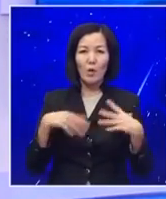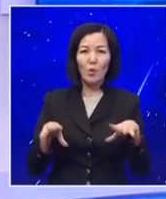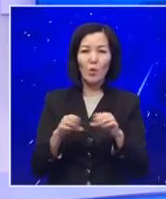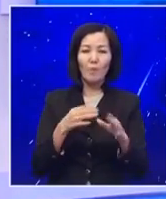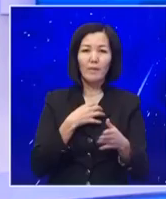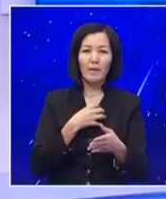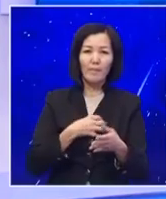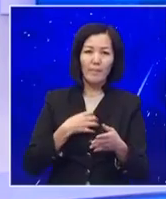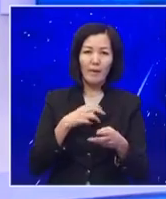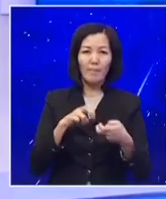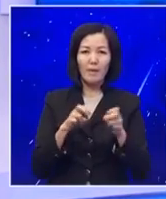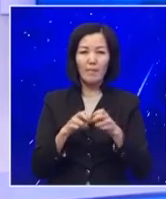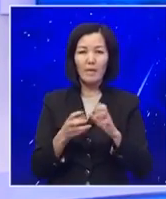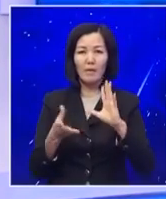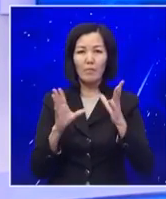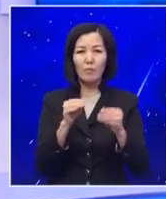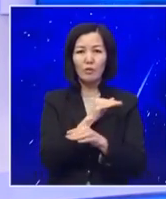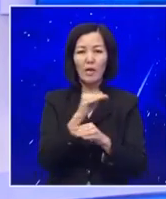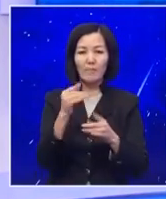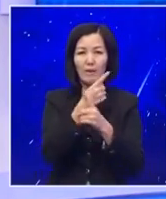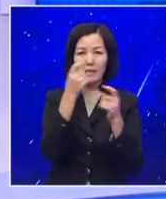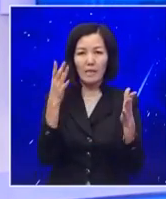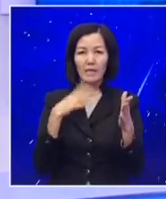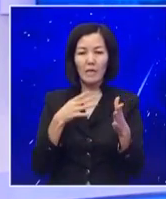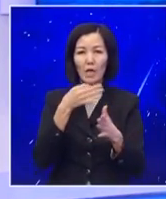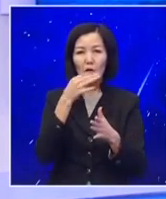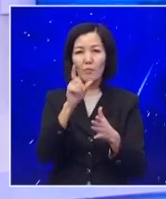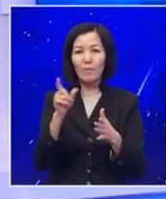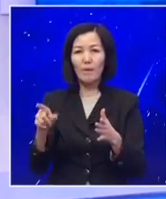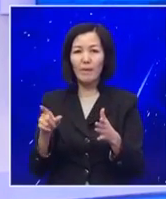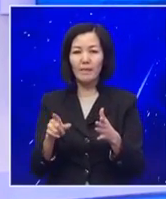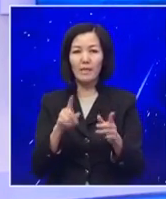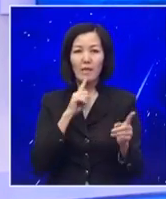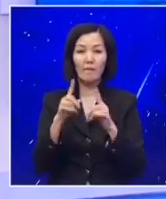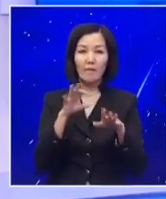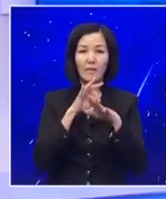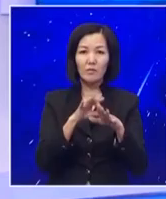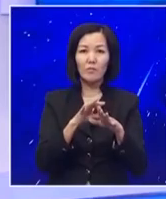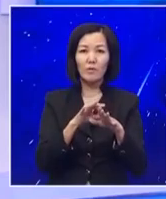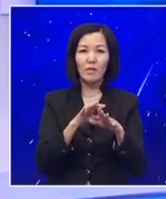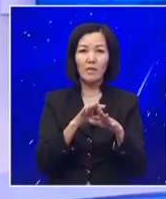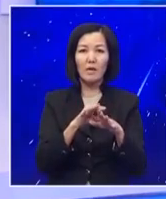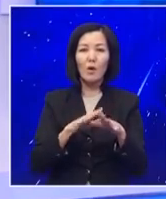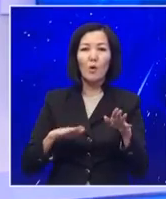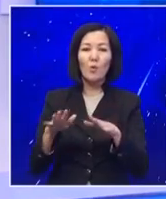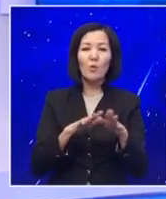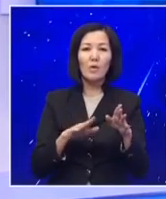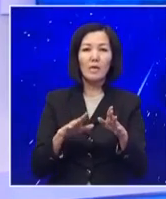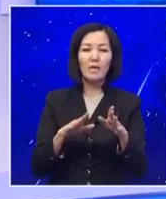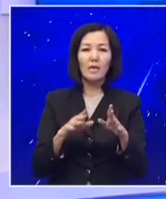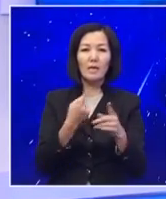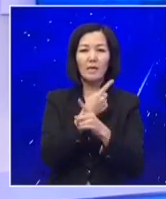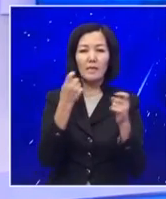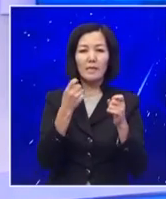Қоғамдағы өзекті мәселелер бойынша ресми ақпарат таратады. Жауапты мамандармен баспасөз конференцияларын өткізеді. Атап өтерлігі өңірлік